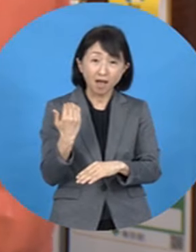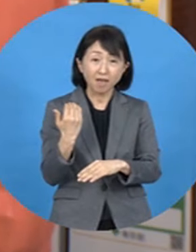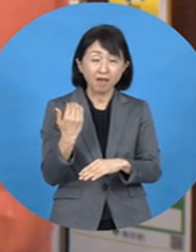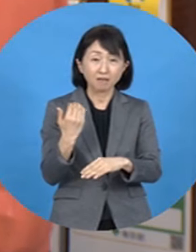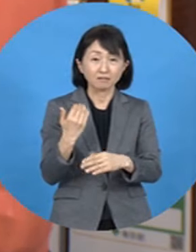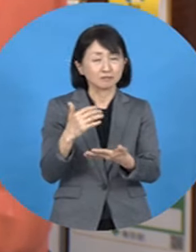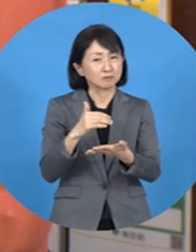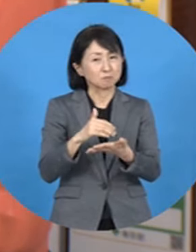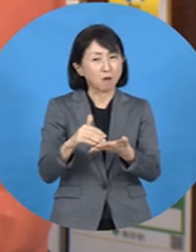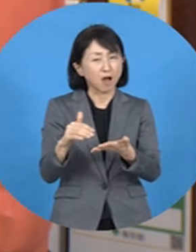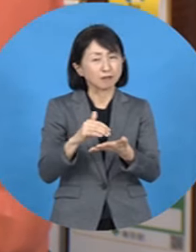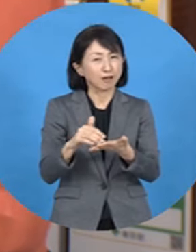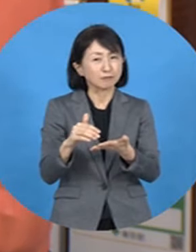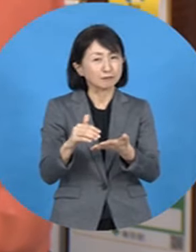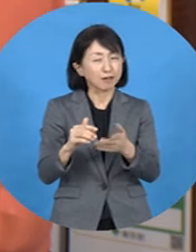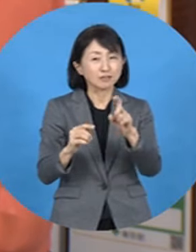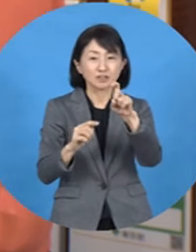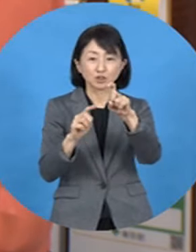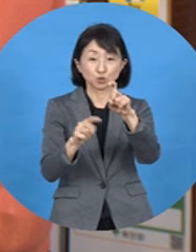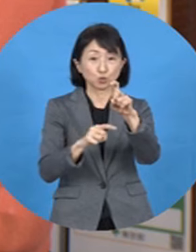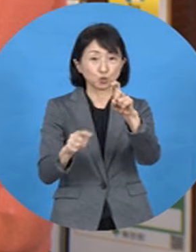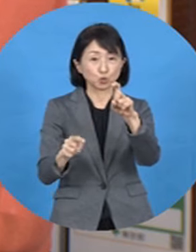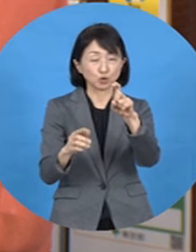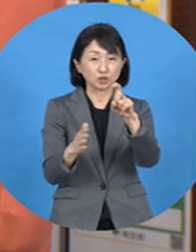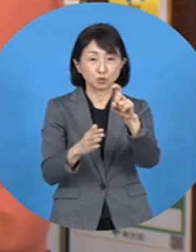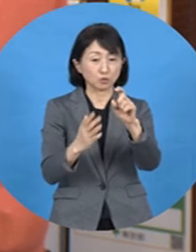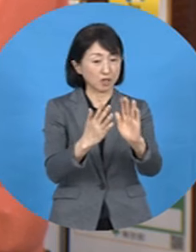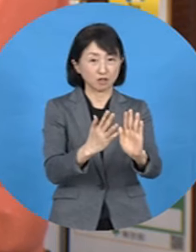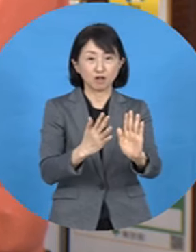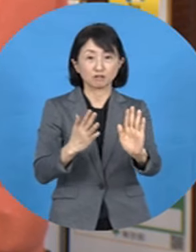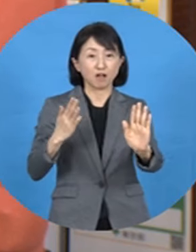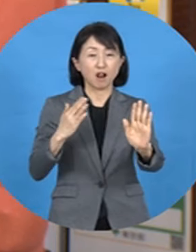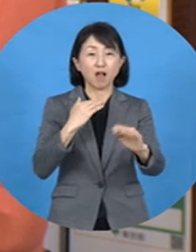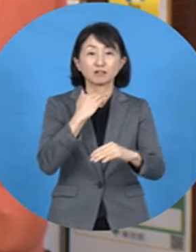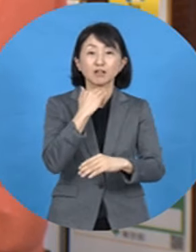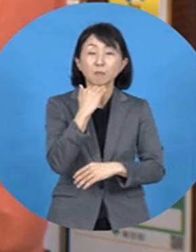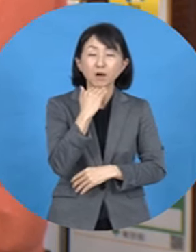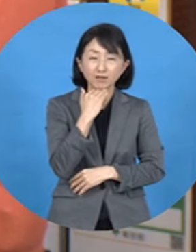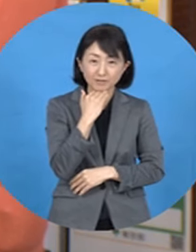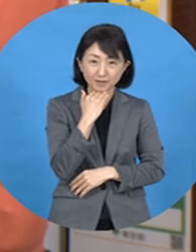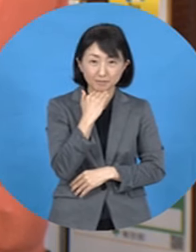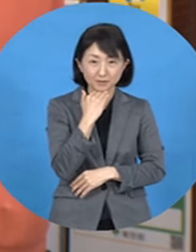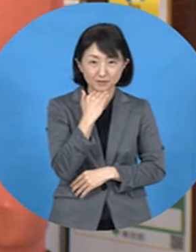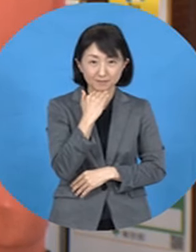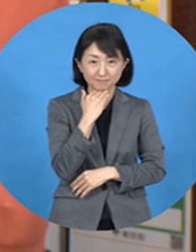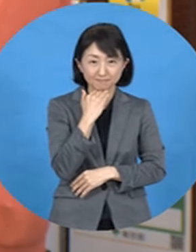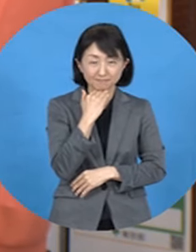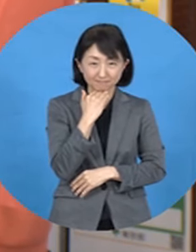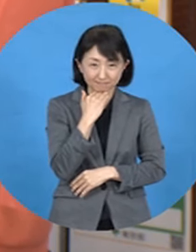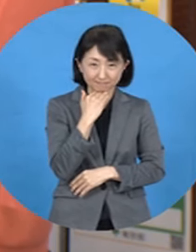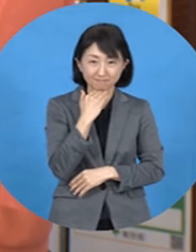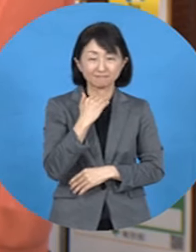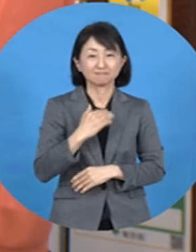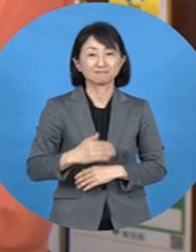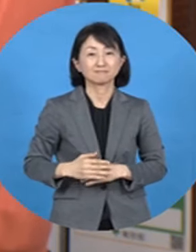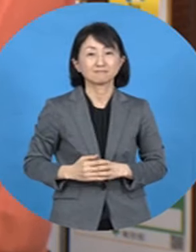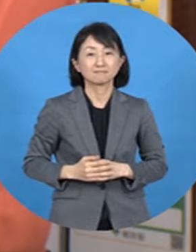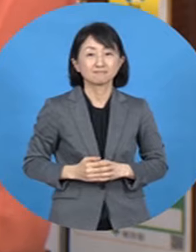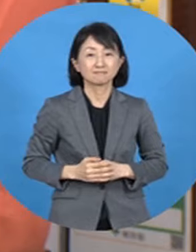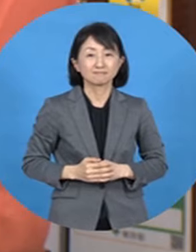構営業前から10人ぐらい並んで、待ってらっしゃるお客さんおられます